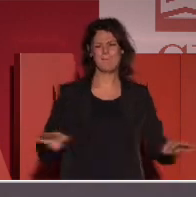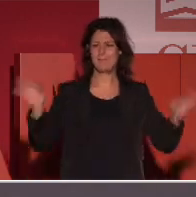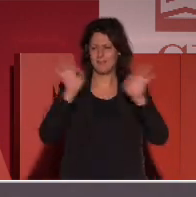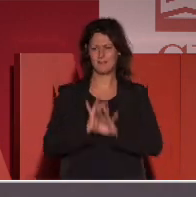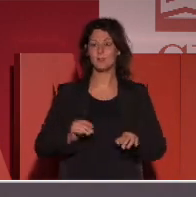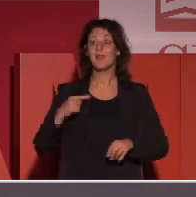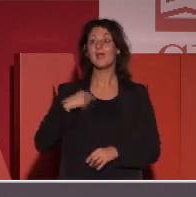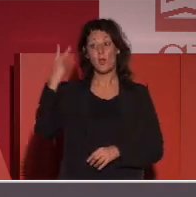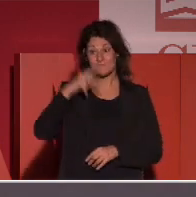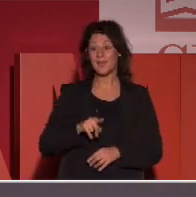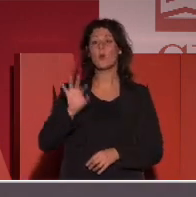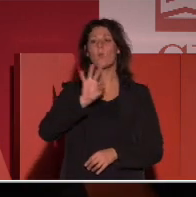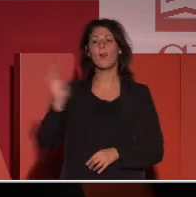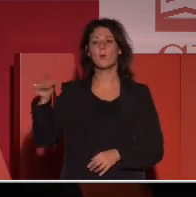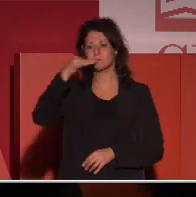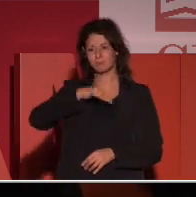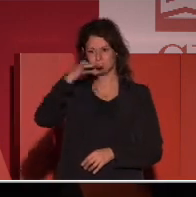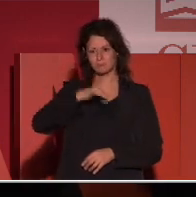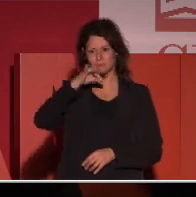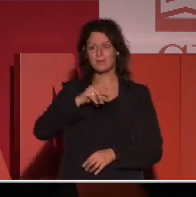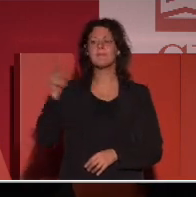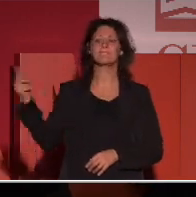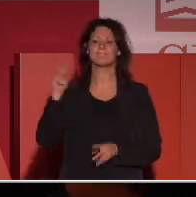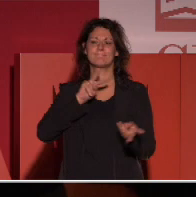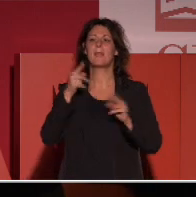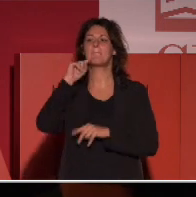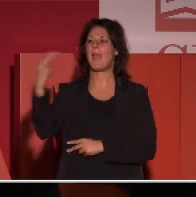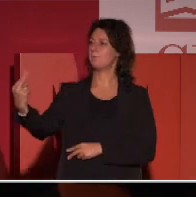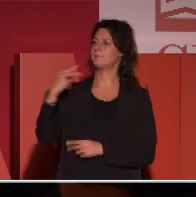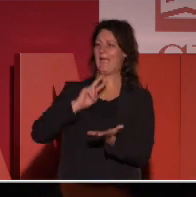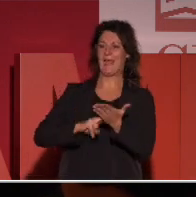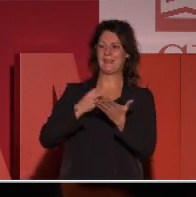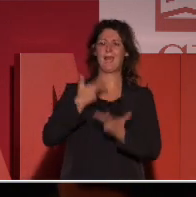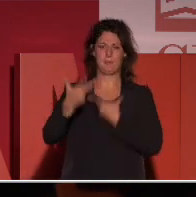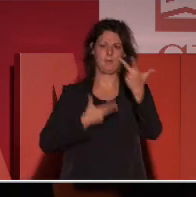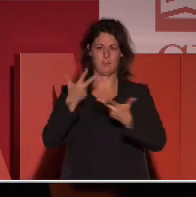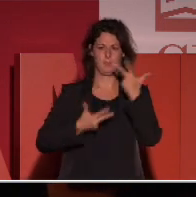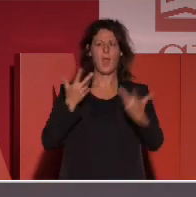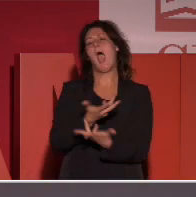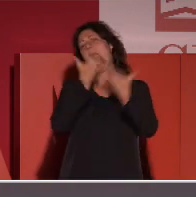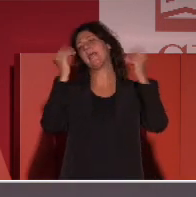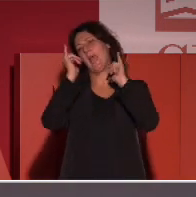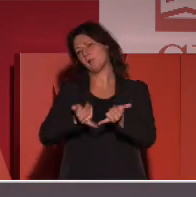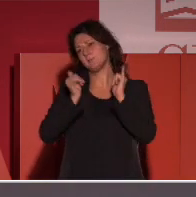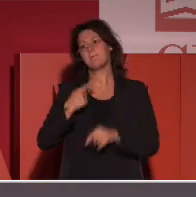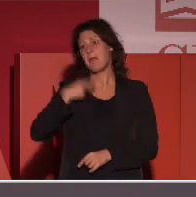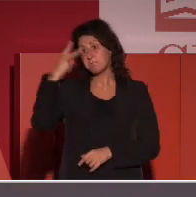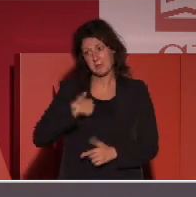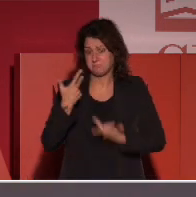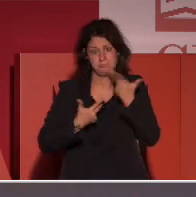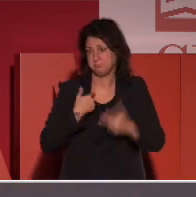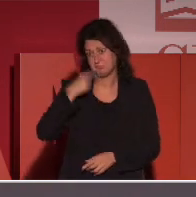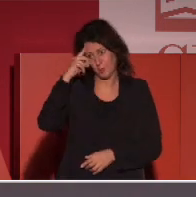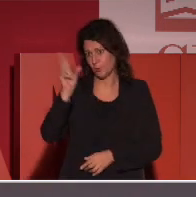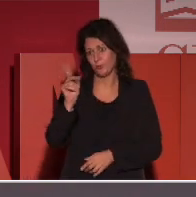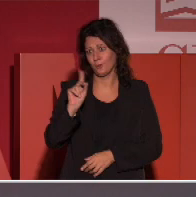capito lei anzi complimenti cioè capivo molto di più linguaggio dei segni che non conosco per altro perché non è